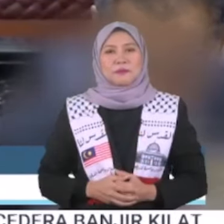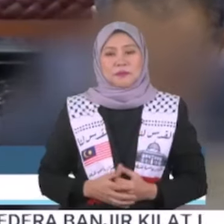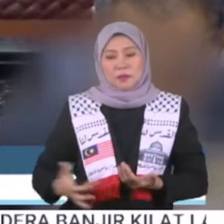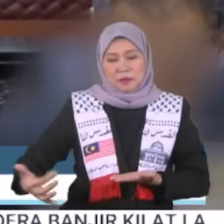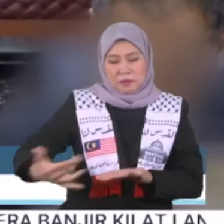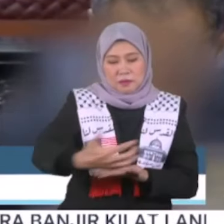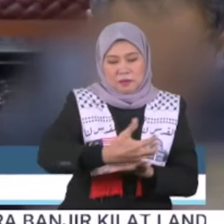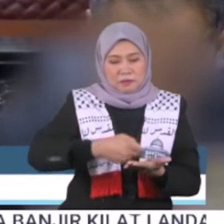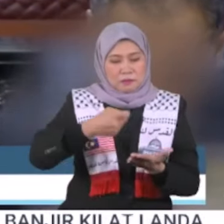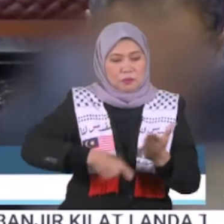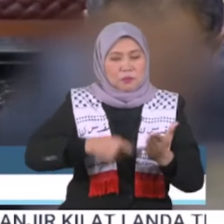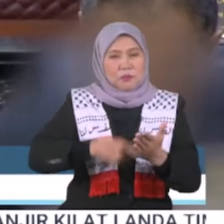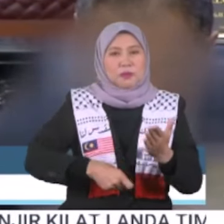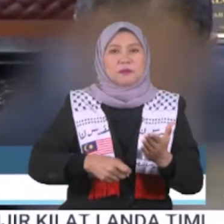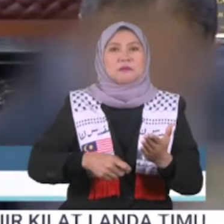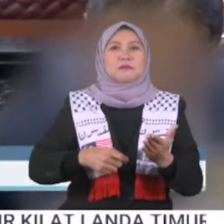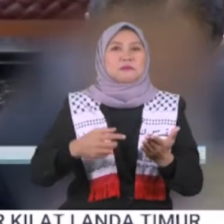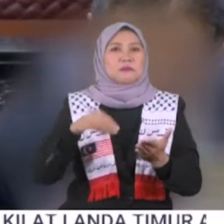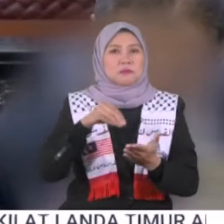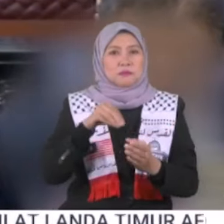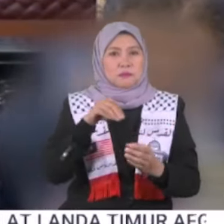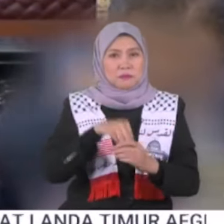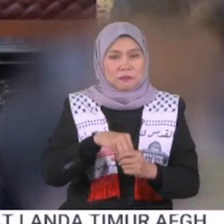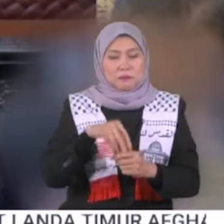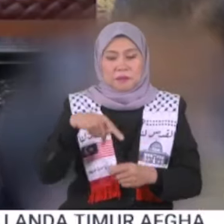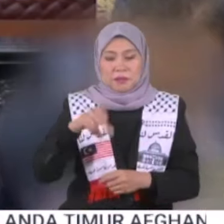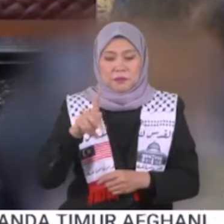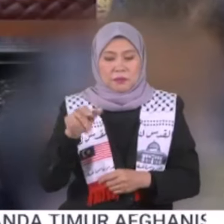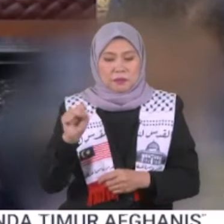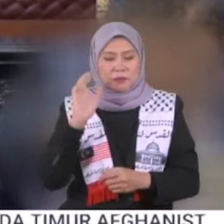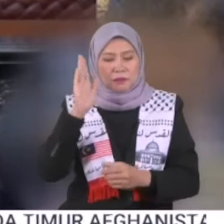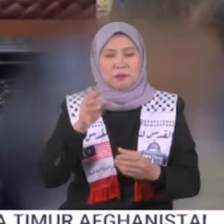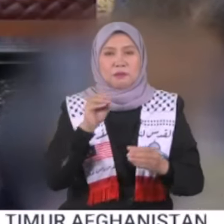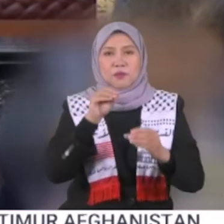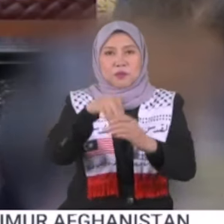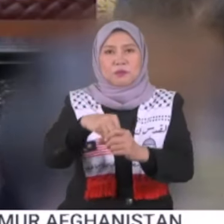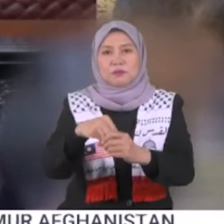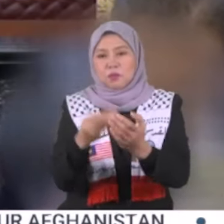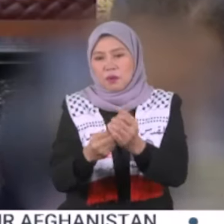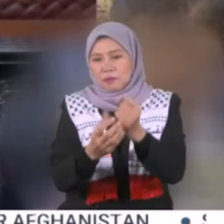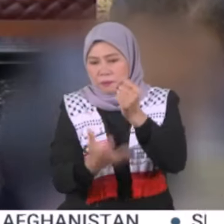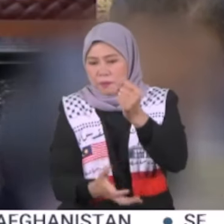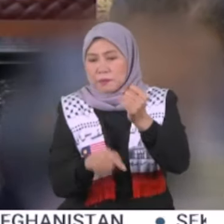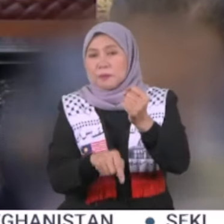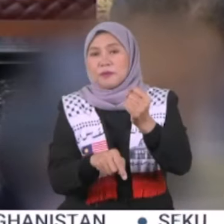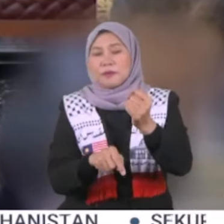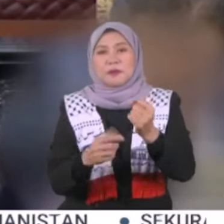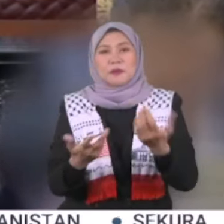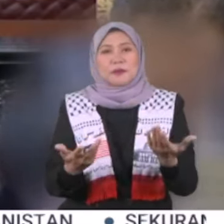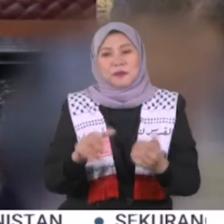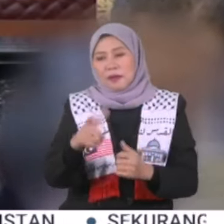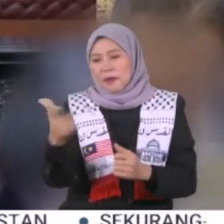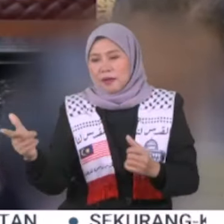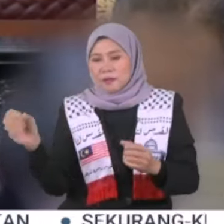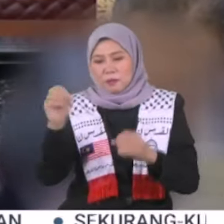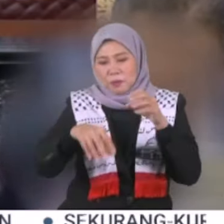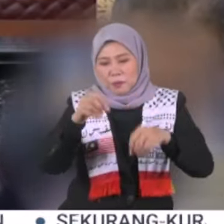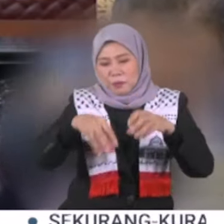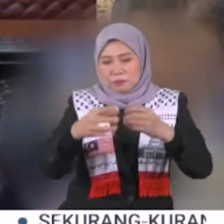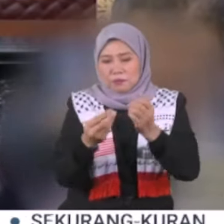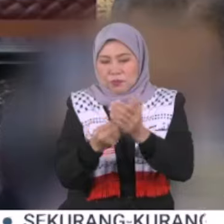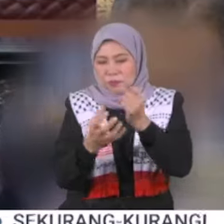Hasil cukai yang dikutip oleh PKPS akan dimasukkan ke dalam kumpulan wang disatukan seperti mana lain-lain hasil